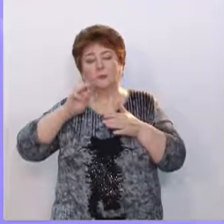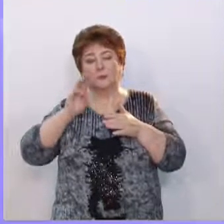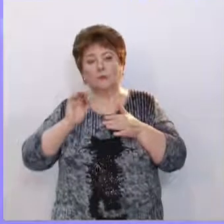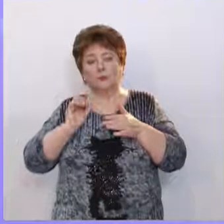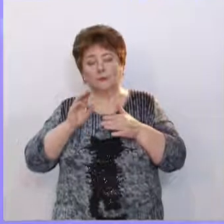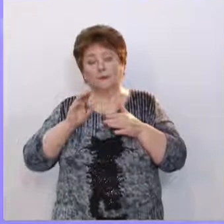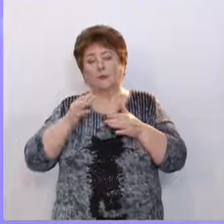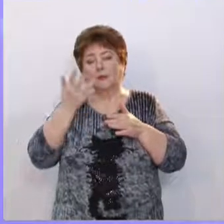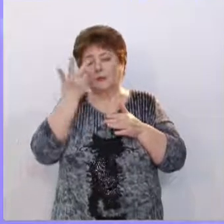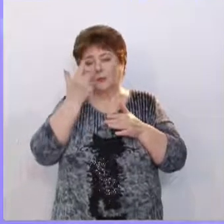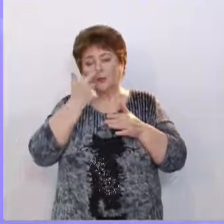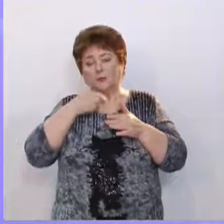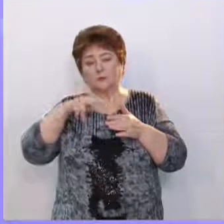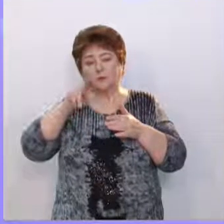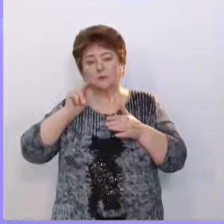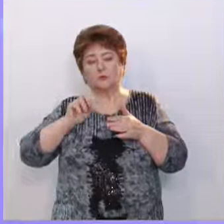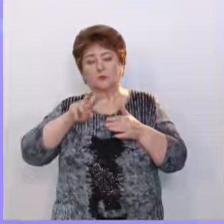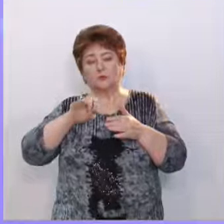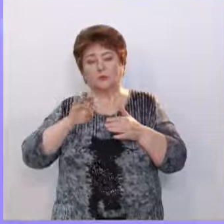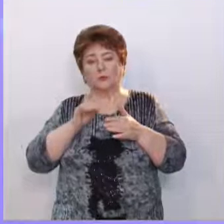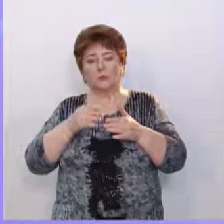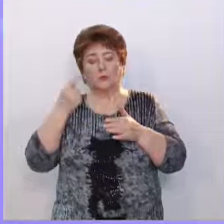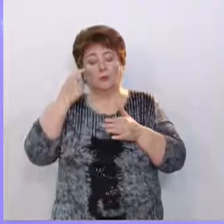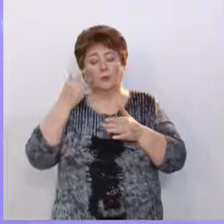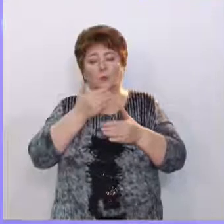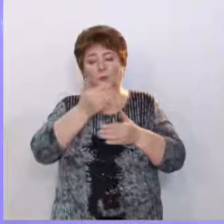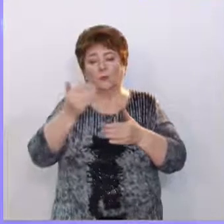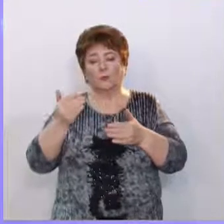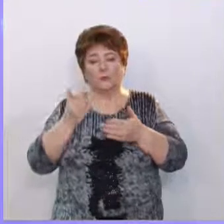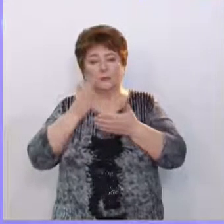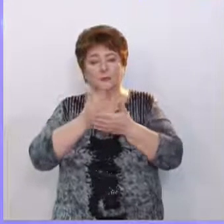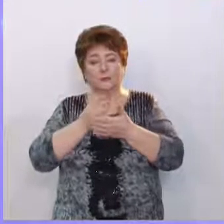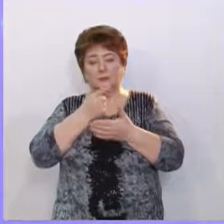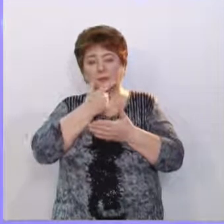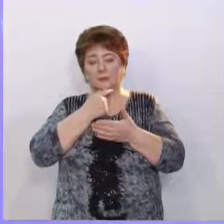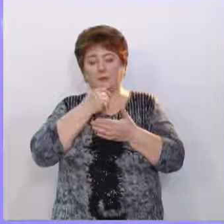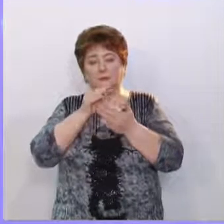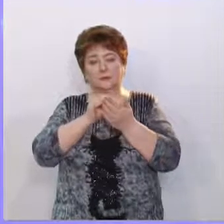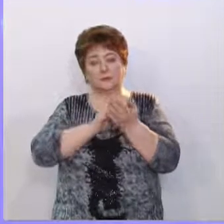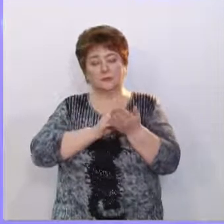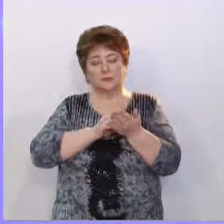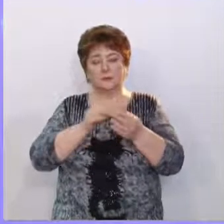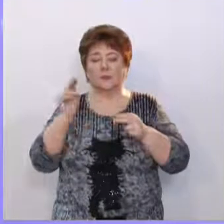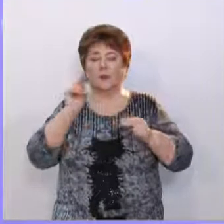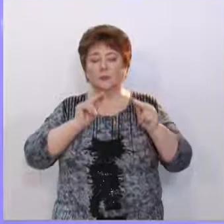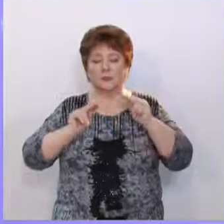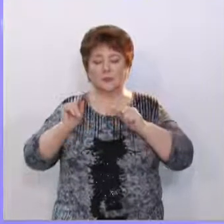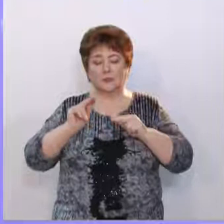пестрые пчелы. Я думаю, у вас получился красивый текст